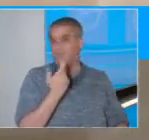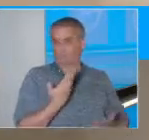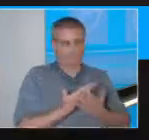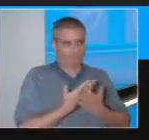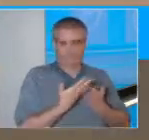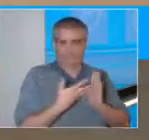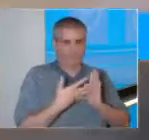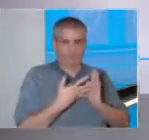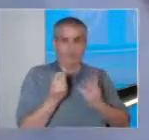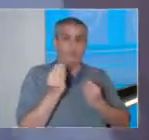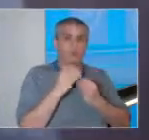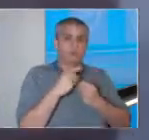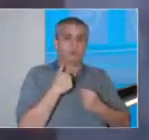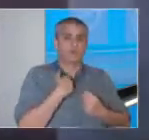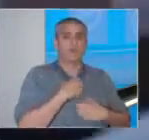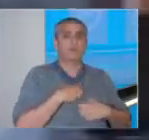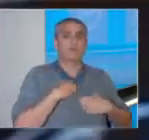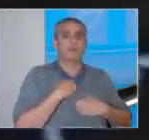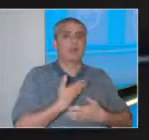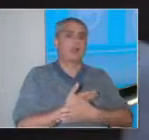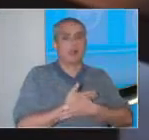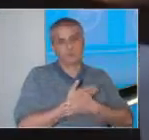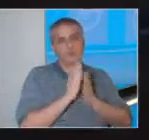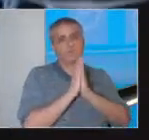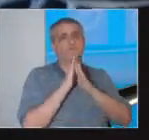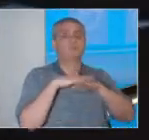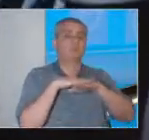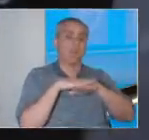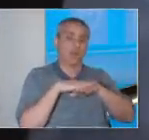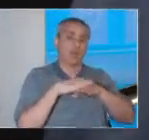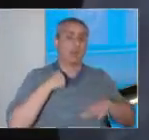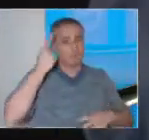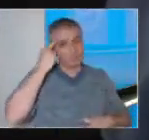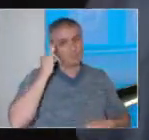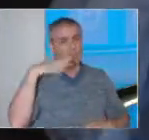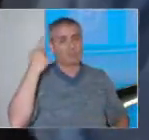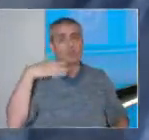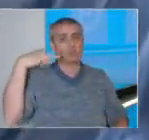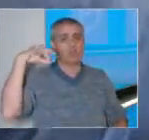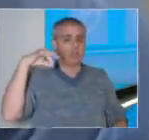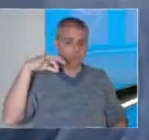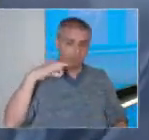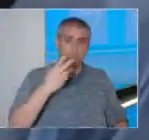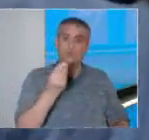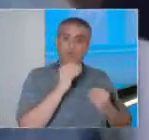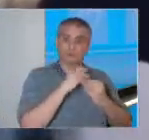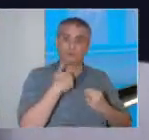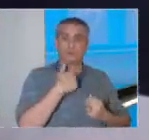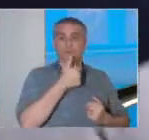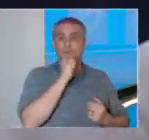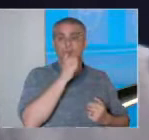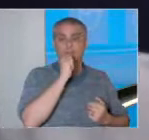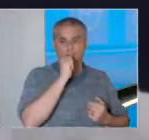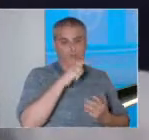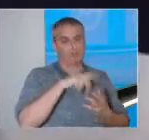ידי החוקרים, והוסיף, אני מתגעגע לתינוקת ומבקש סליחה, אני יודע מה זה להיות יתום. עוד הוסיף מלול, שתיתי